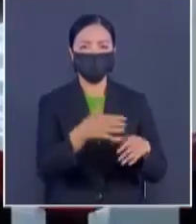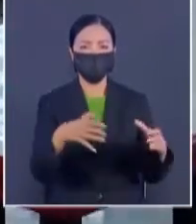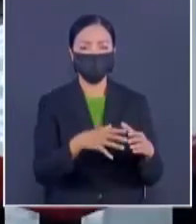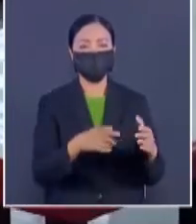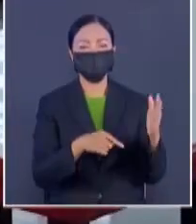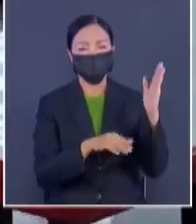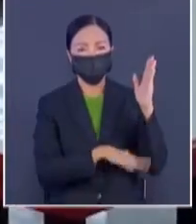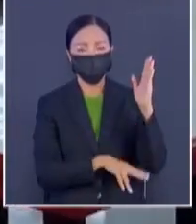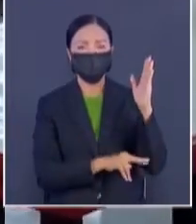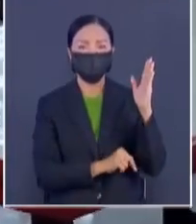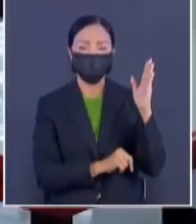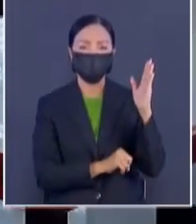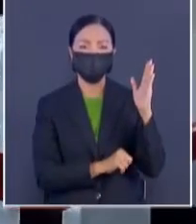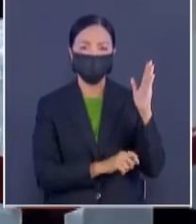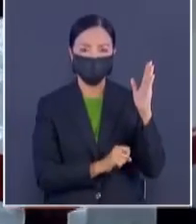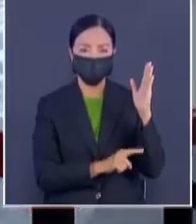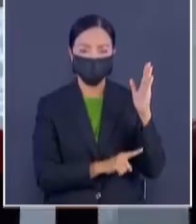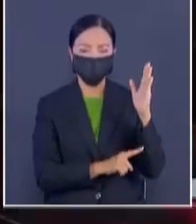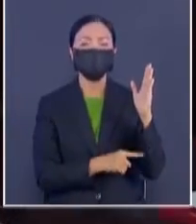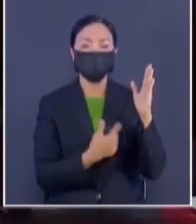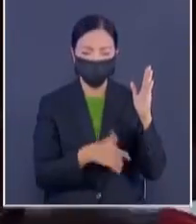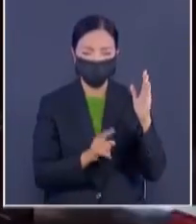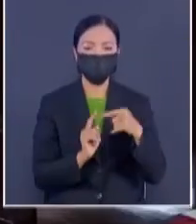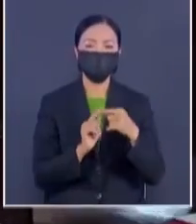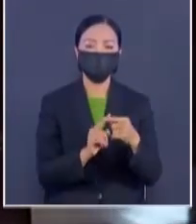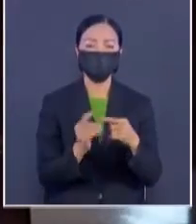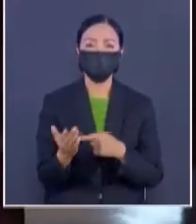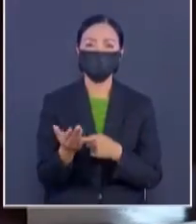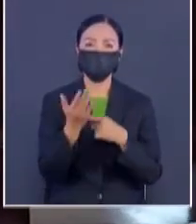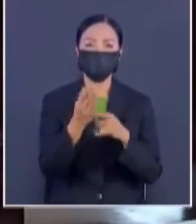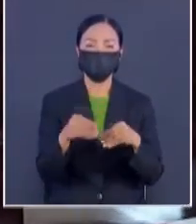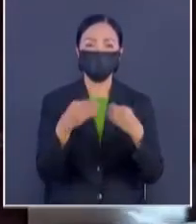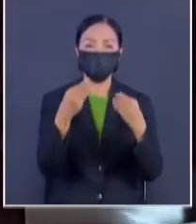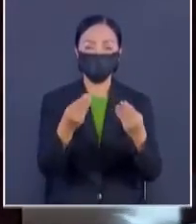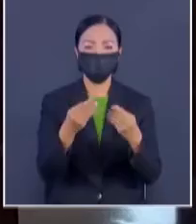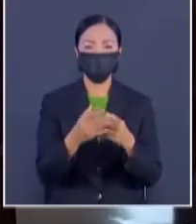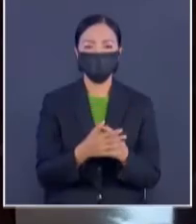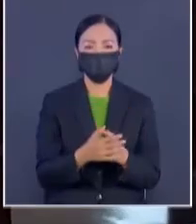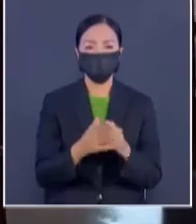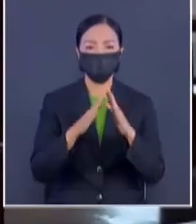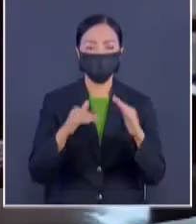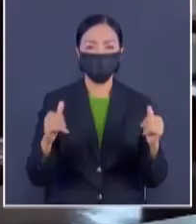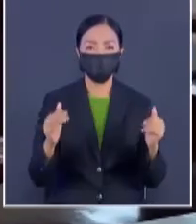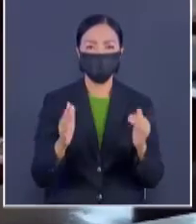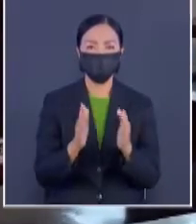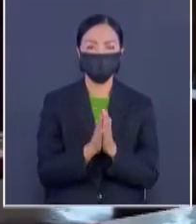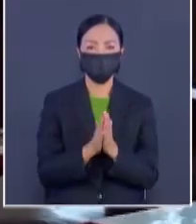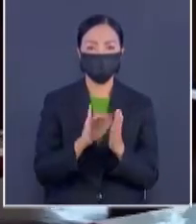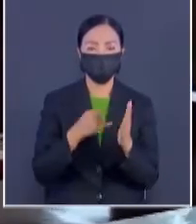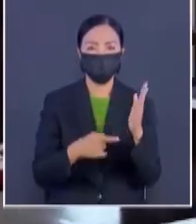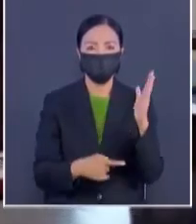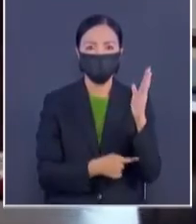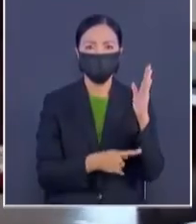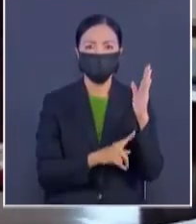งในเรื่องที่เกิดขึ้นและจะเดินทางไปยื่นเรื่องขอความเป็นธรรมต่อเจ้าคณะหนใต้วัดกระพังสุรินทร์ที่จังหวัดตรัง